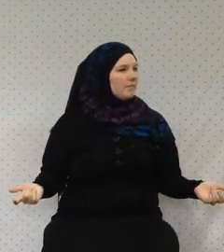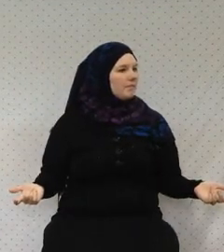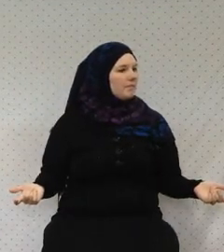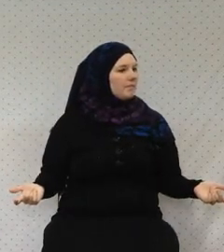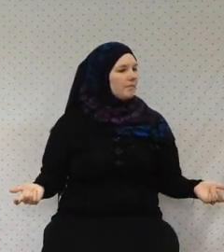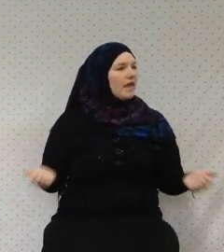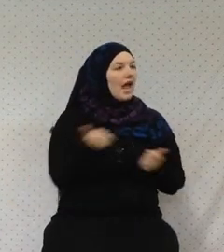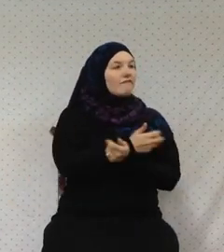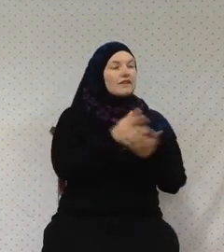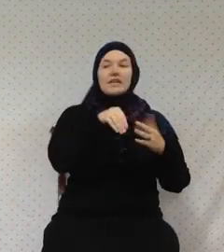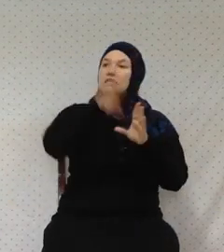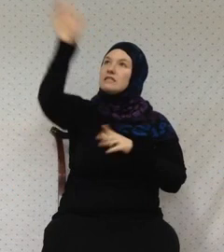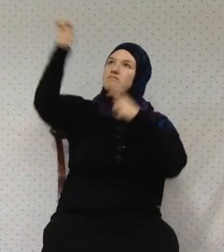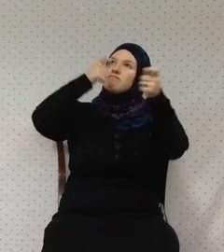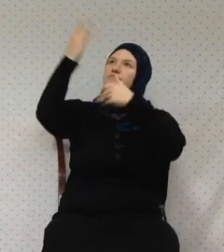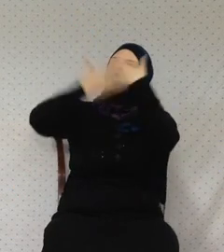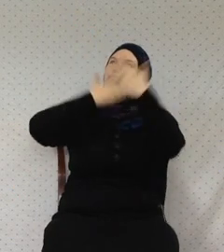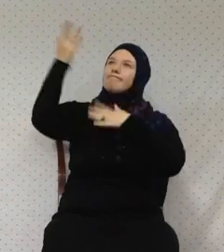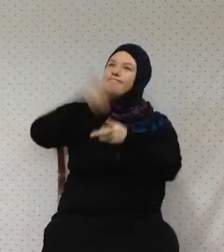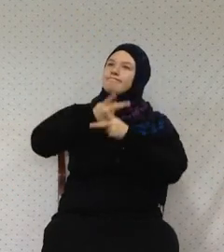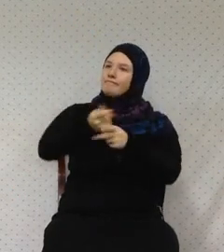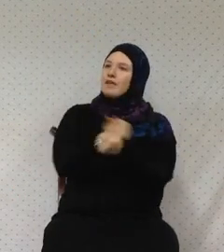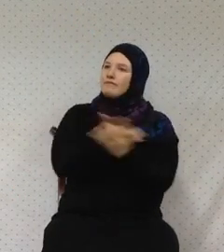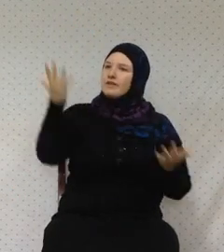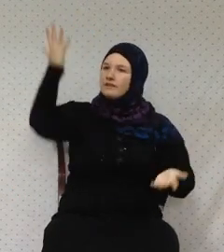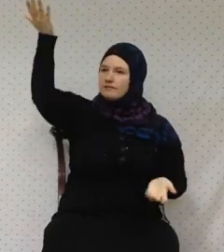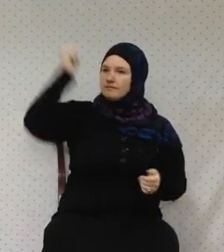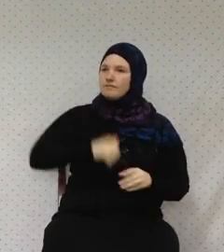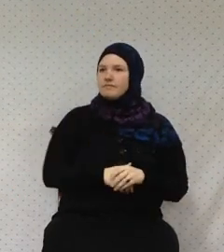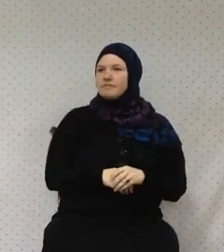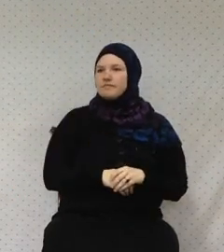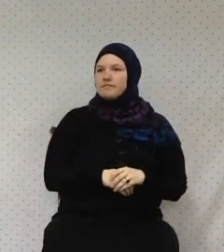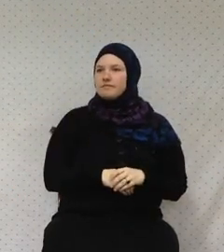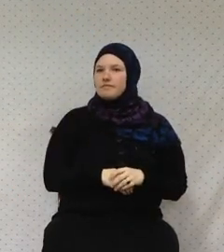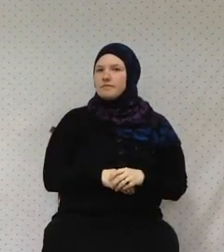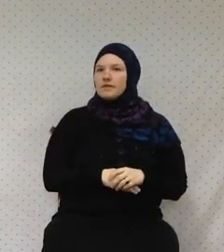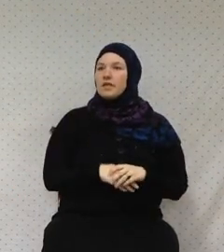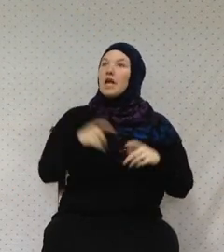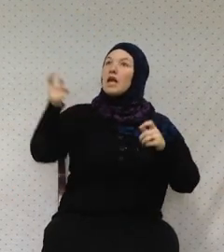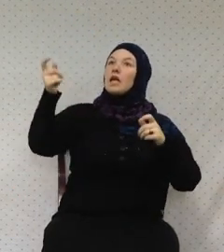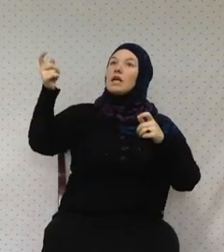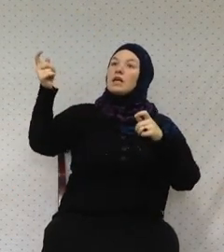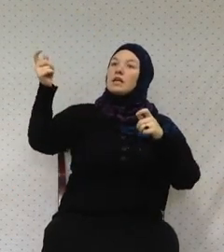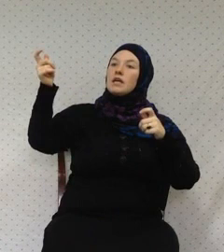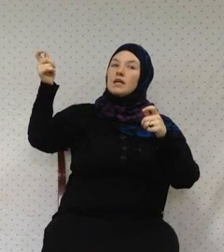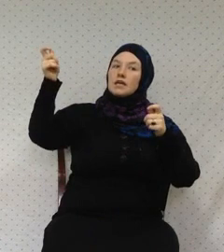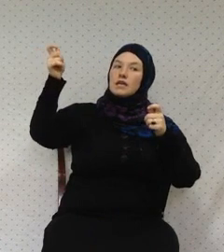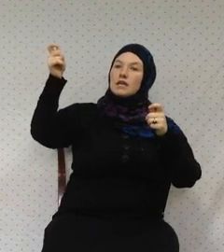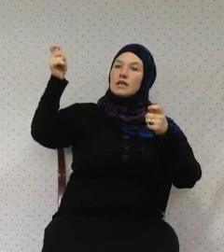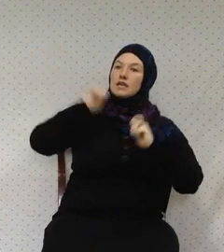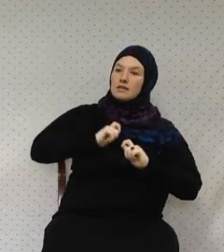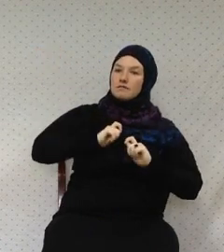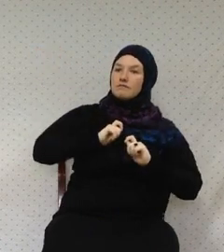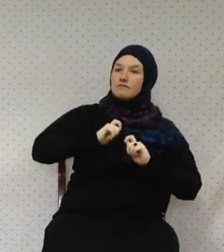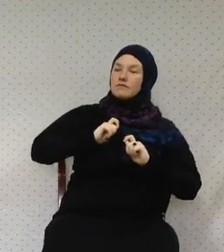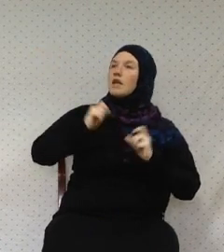رَبِّكَ. Everything is in His hands. It doesn't decrease a bit when He gives. It doesn't increase a